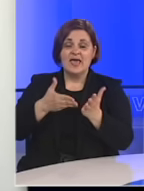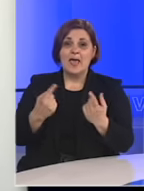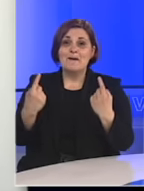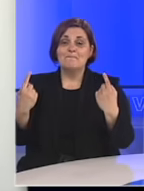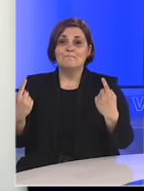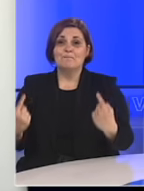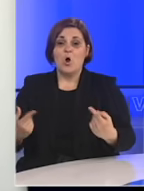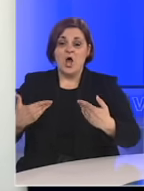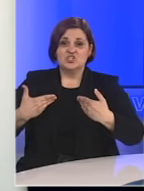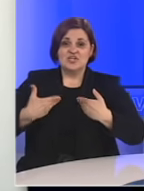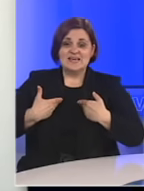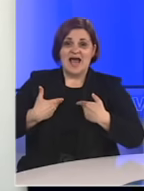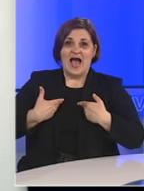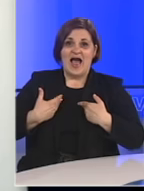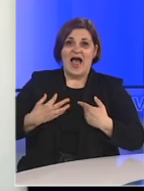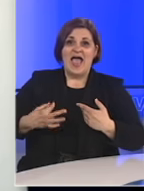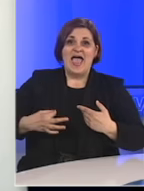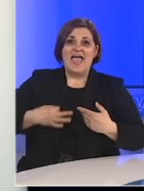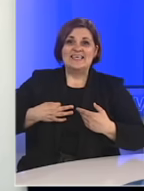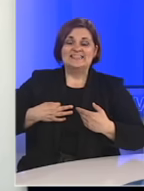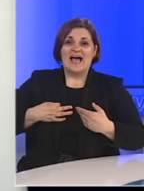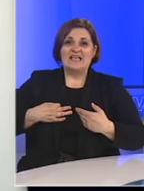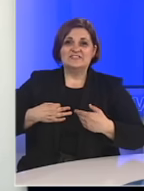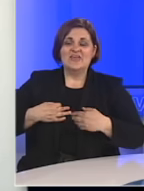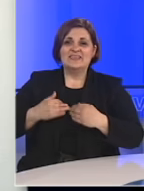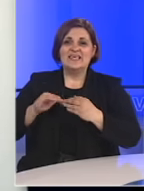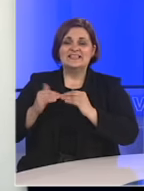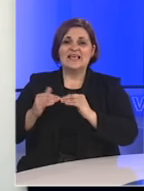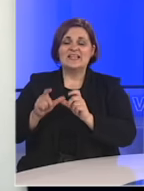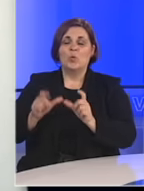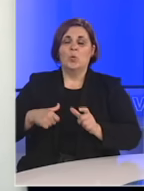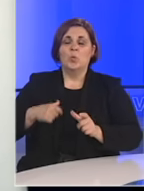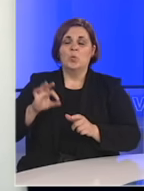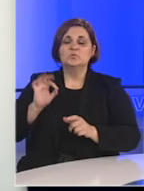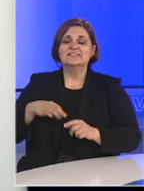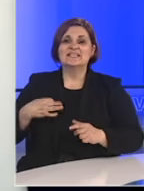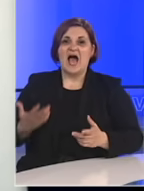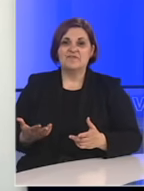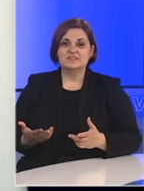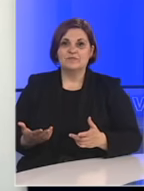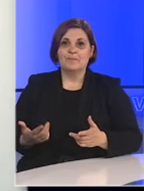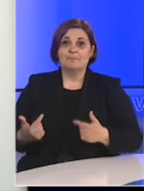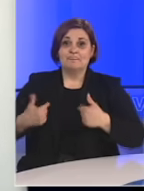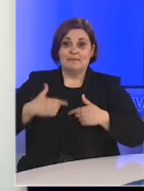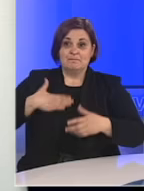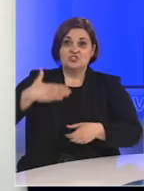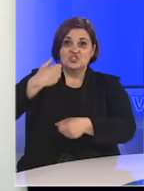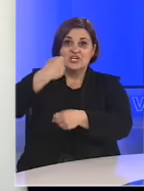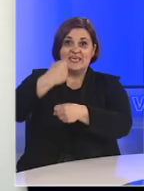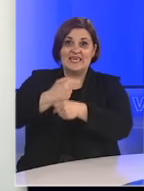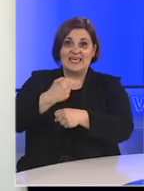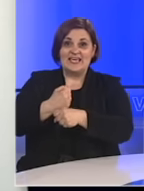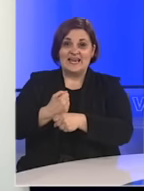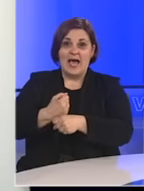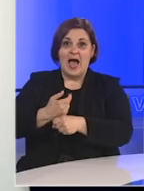položaj nas zdravstvenih suradnika u zdravstvu. Dakle, mi želimo da radimo na